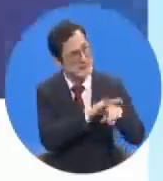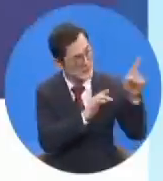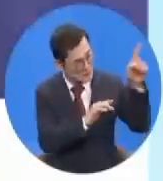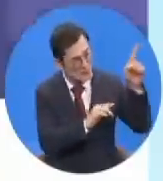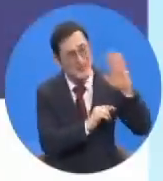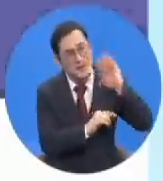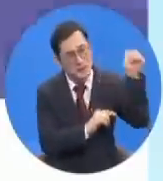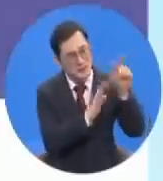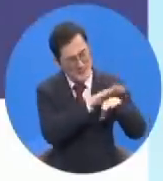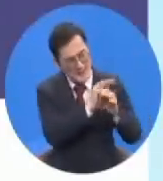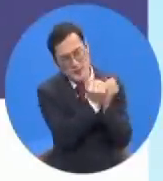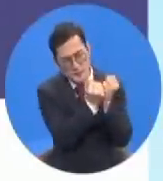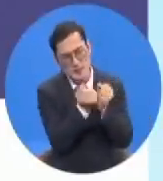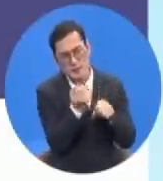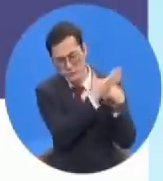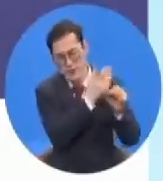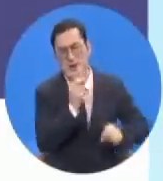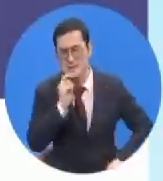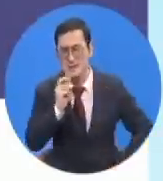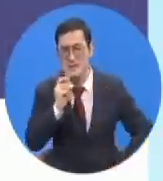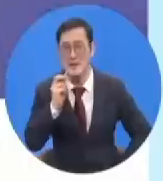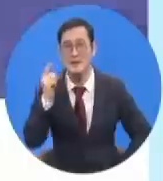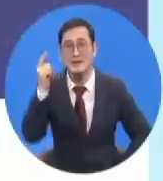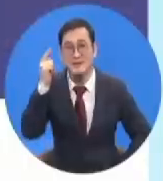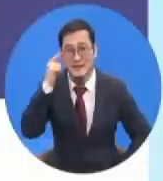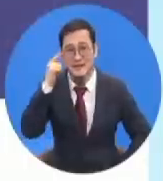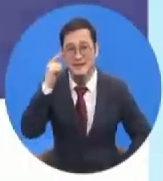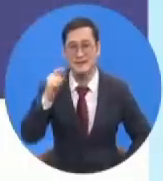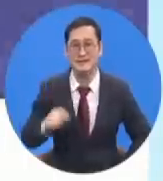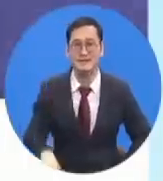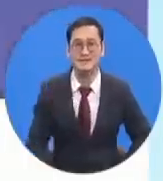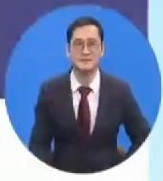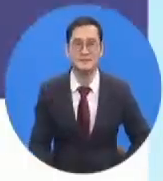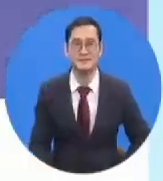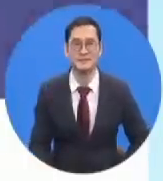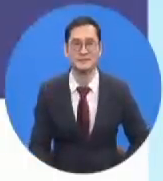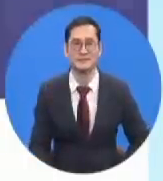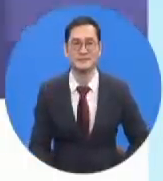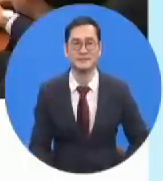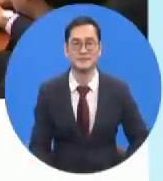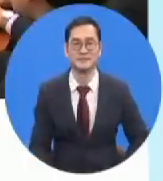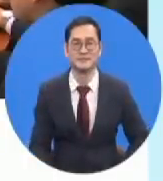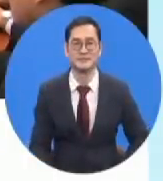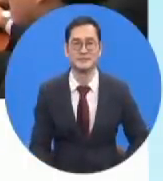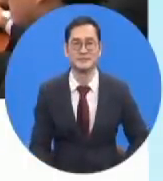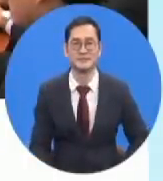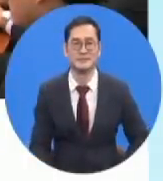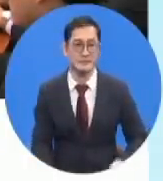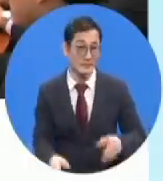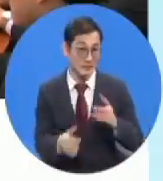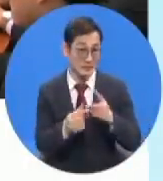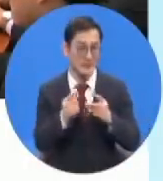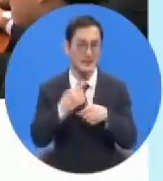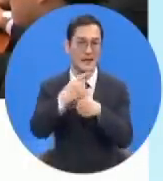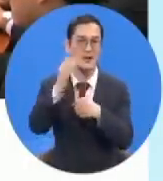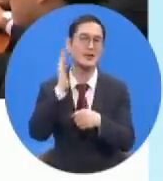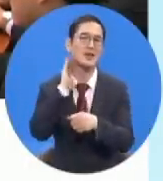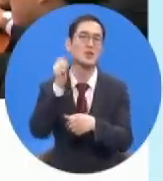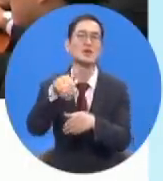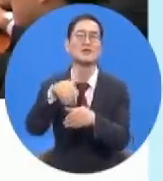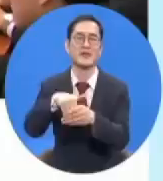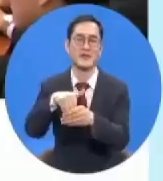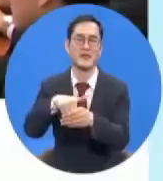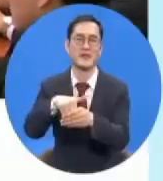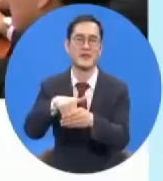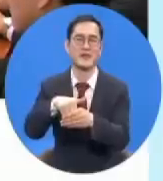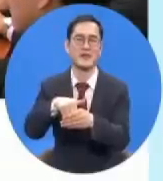잘 들어서 청와대에다 전달해 줄 수 있을 것 같은 걸 이런 어떤 느낌을 주거든요. 네. 그런 게 하나 있고 또 하나는 내년에 대선입니다. 그럼 네. 청와대